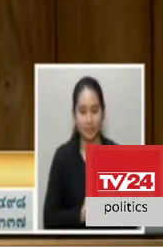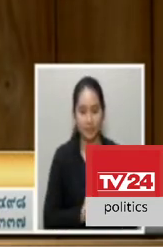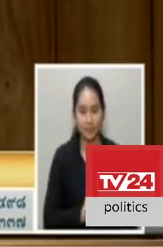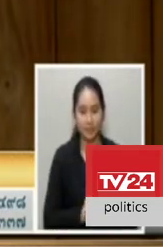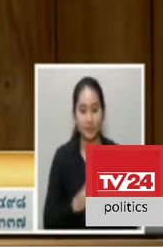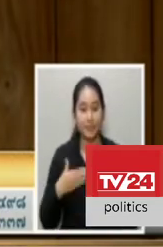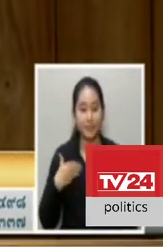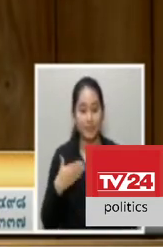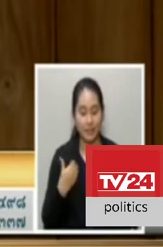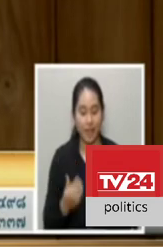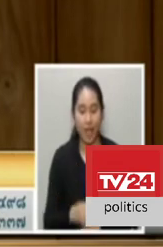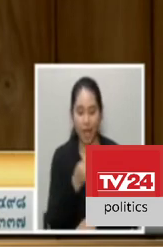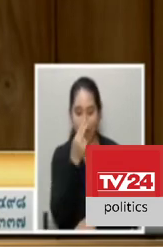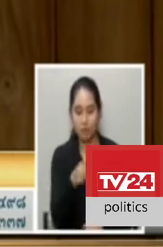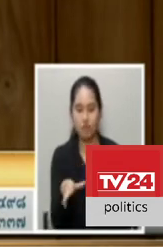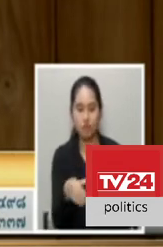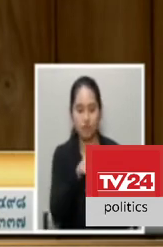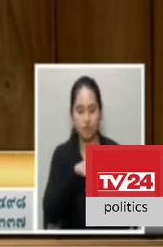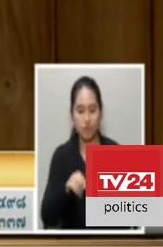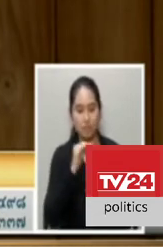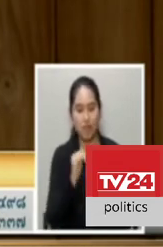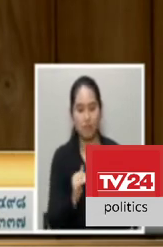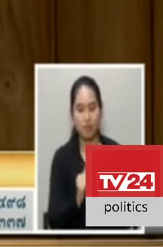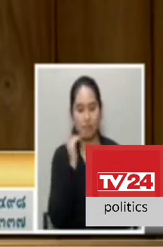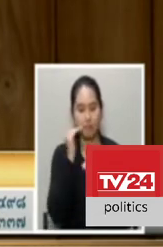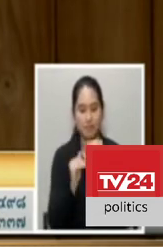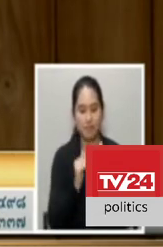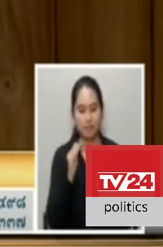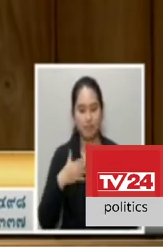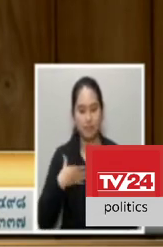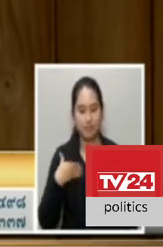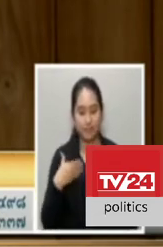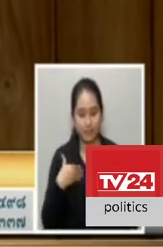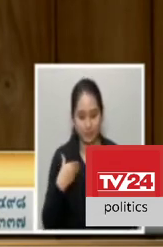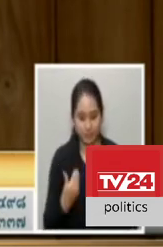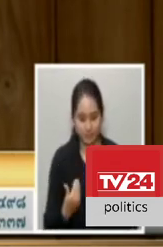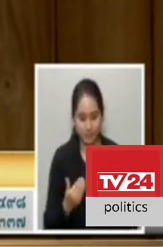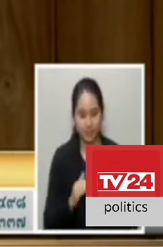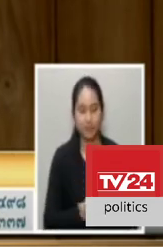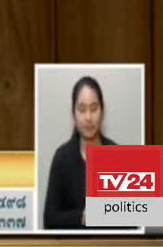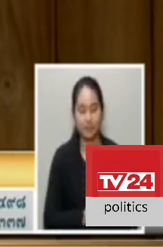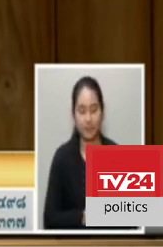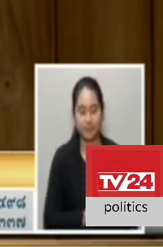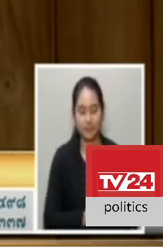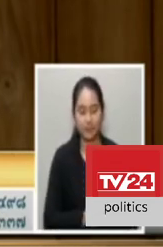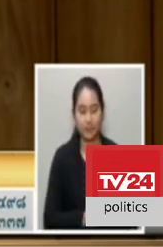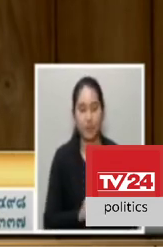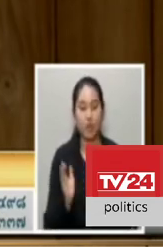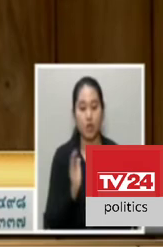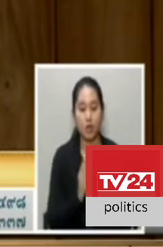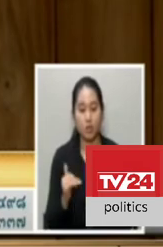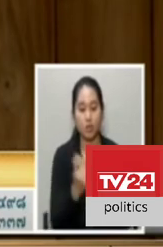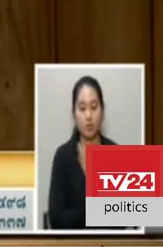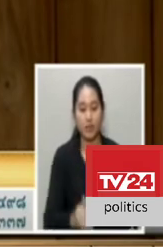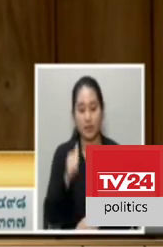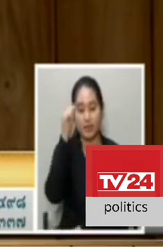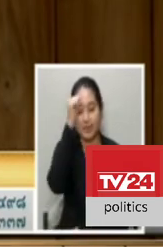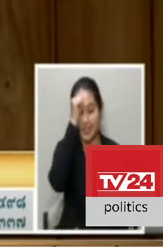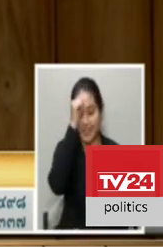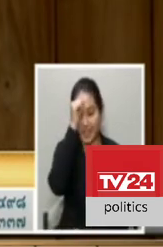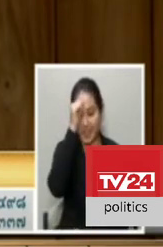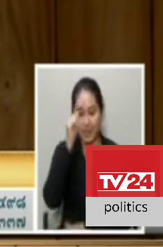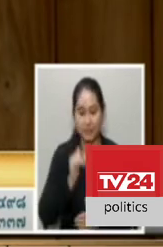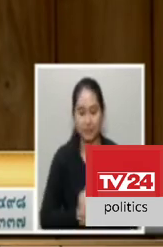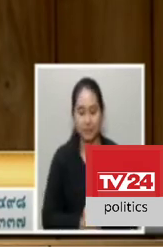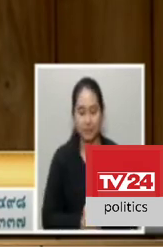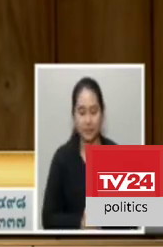พัฒนาการทั้งหมดที่มาจนถึงวันนี้นะฮะในนาทีนี้โดยเฉพาะยิ่งขอบคุณอินเดียนะฮะ